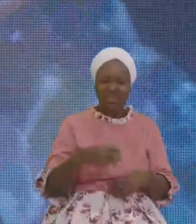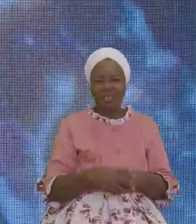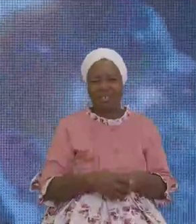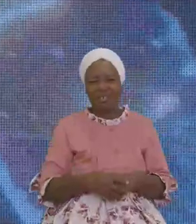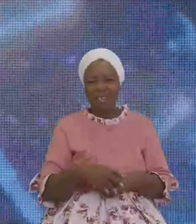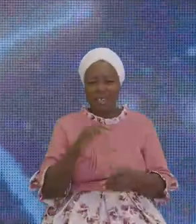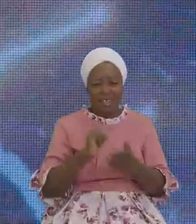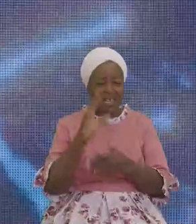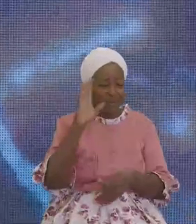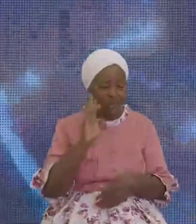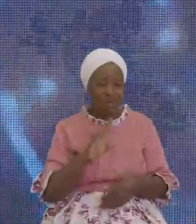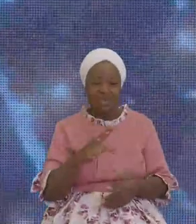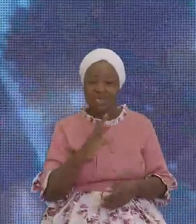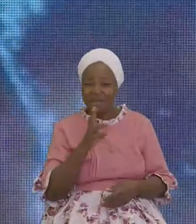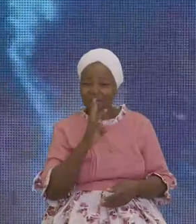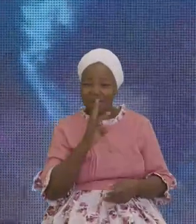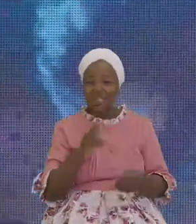Mes amis sont là-bas.